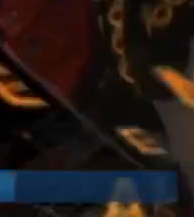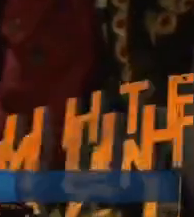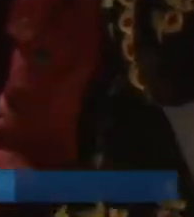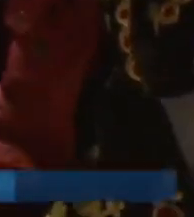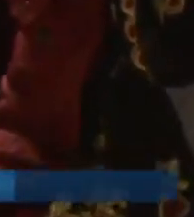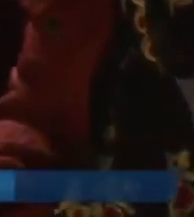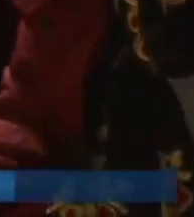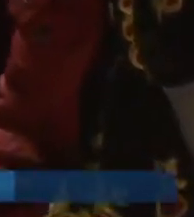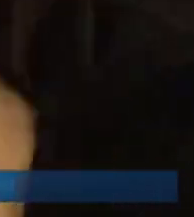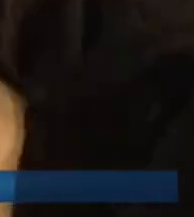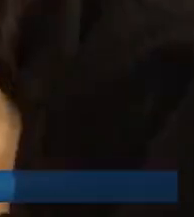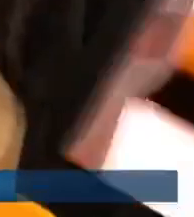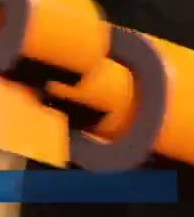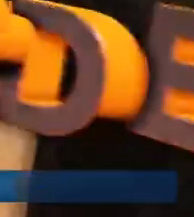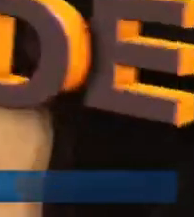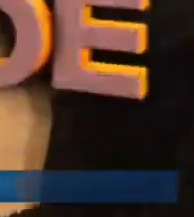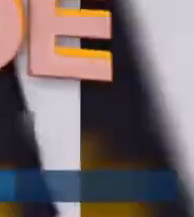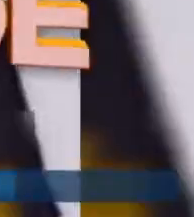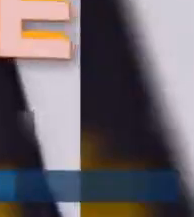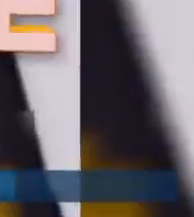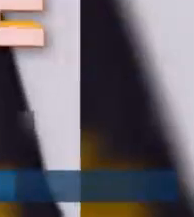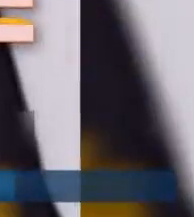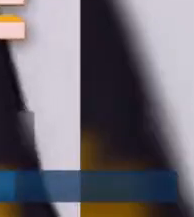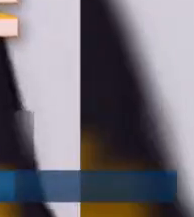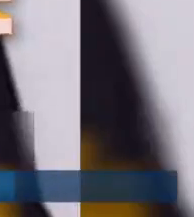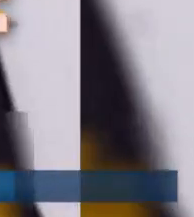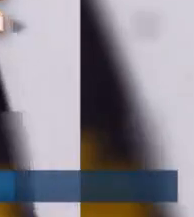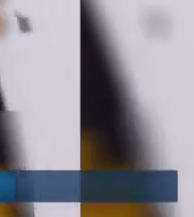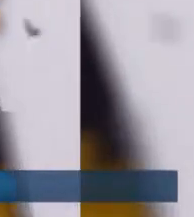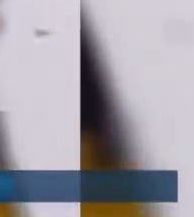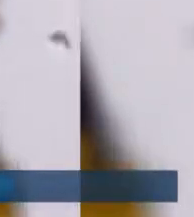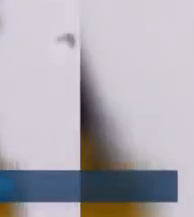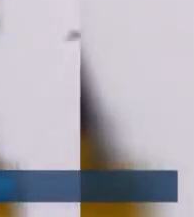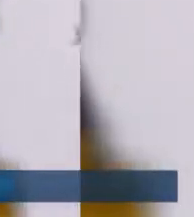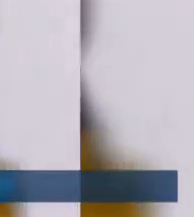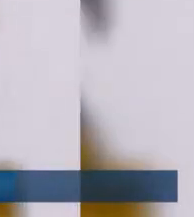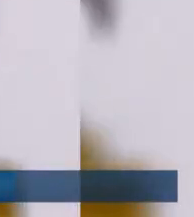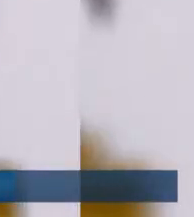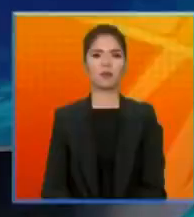lütfen. Muhterem Nur'un durumu nasıl? Birazdan. Hayran oldum.